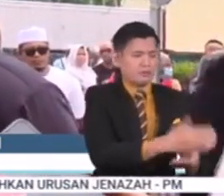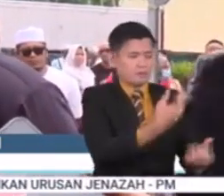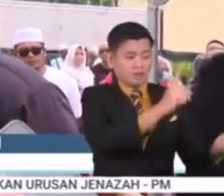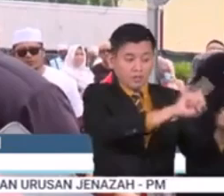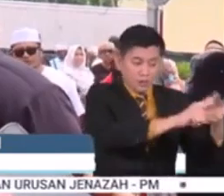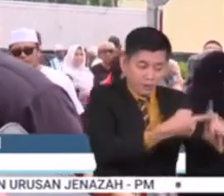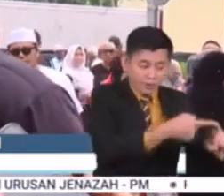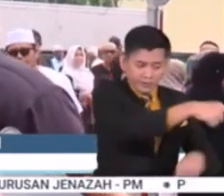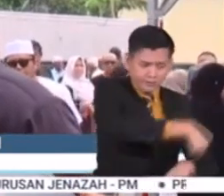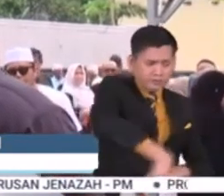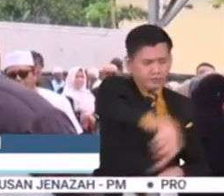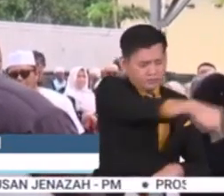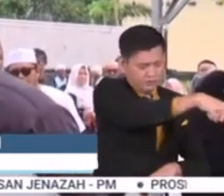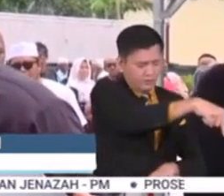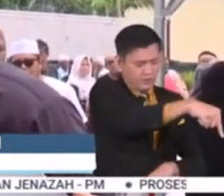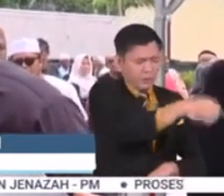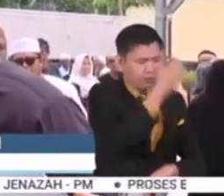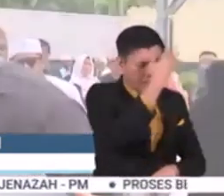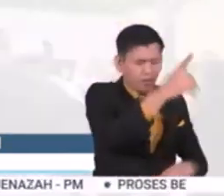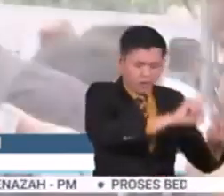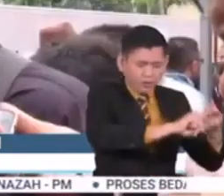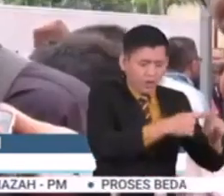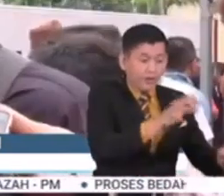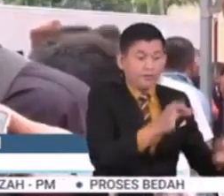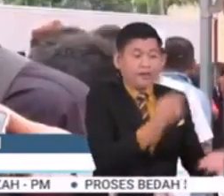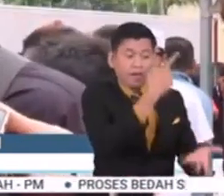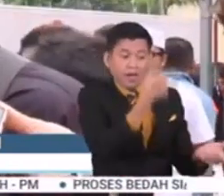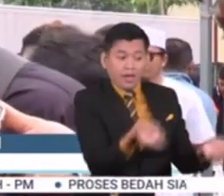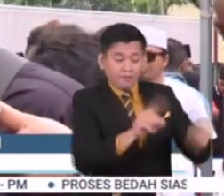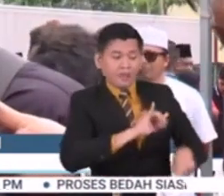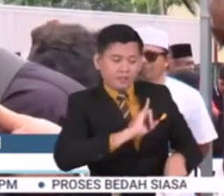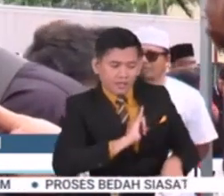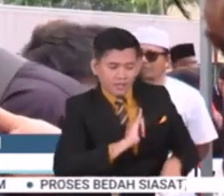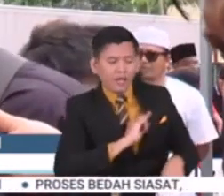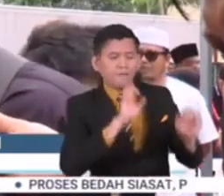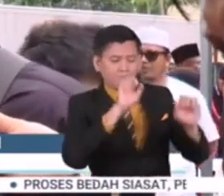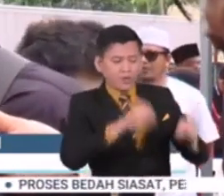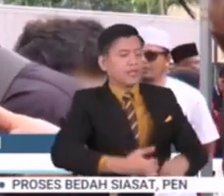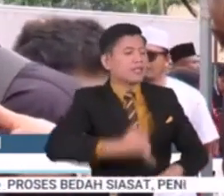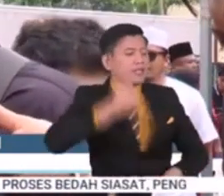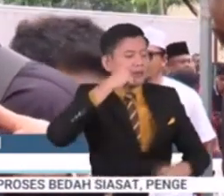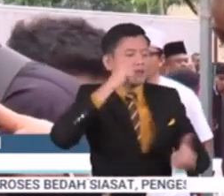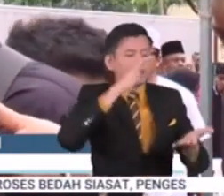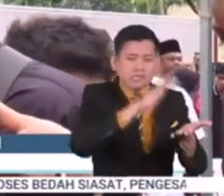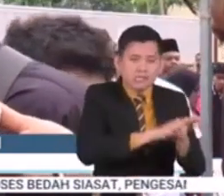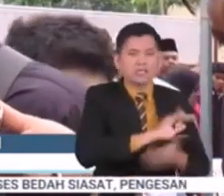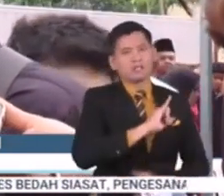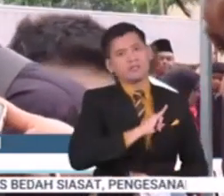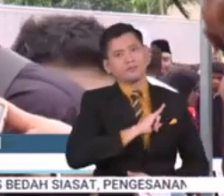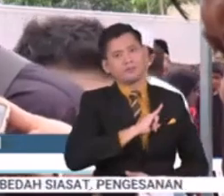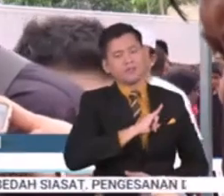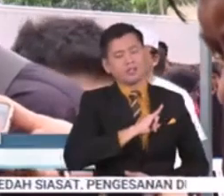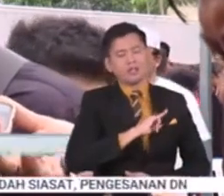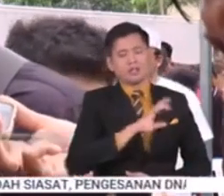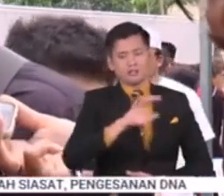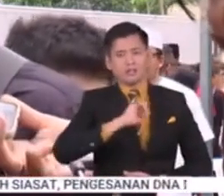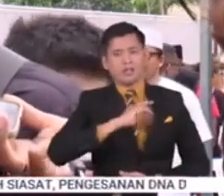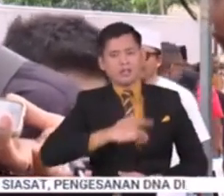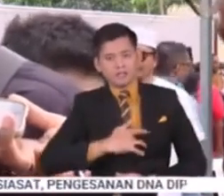tahu. So, nama kata tu Halim arwah seorang yang sangat periang, penyayang